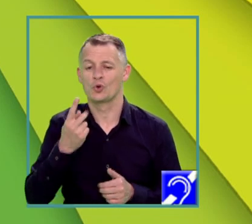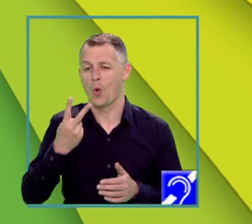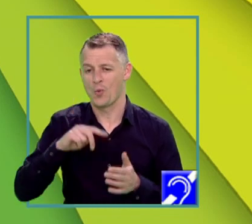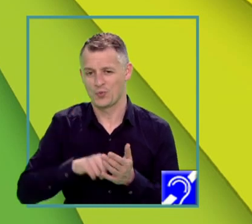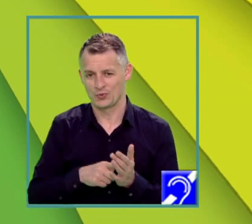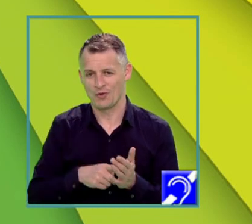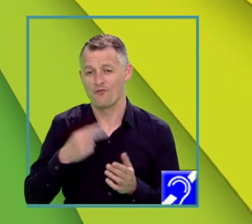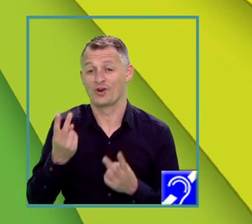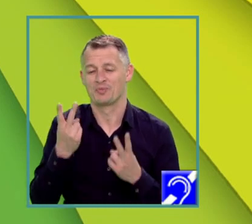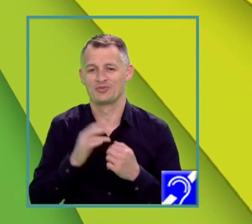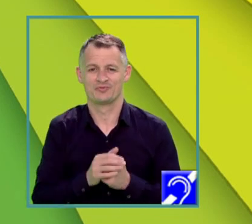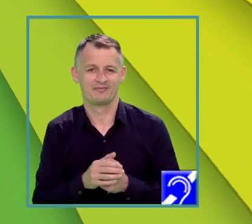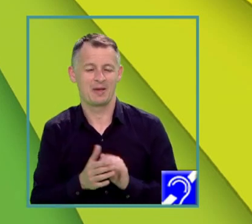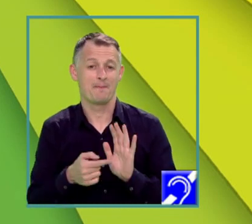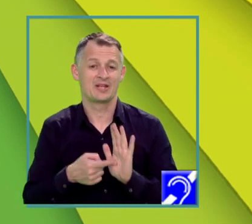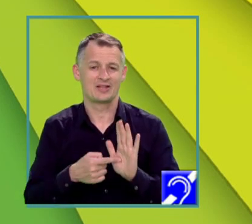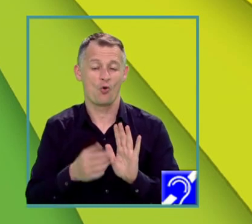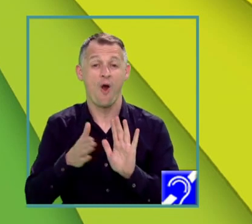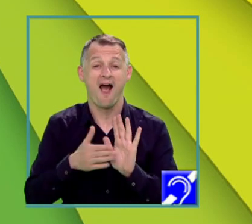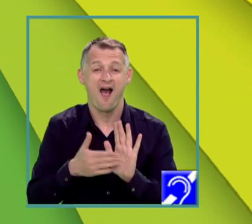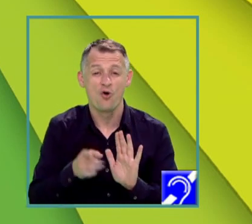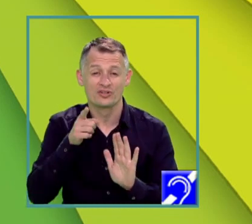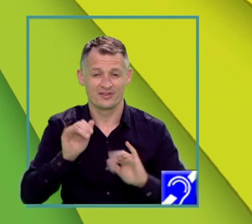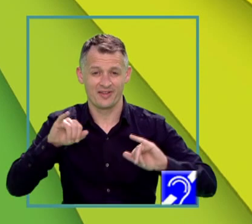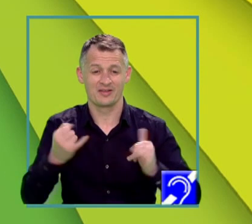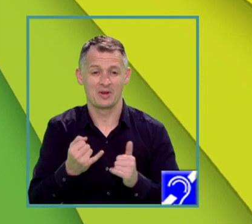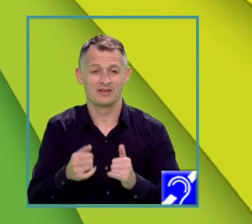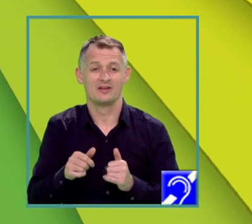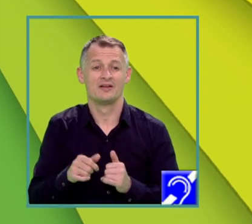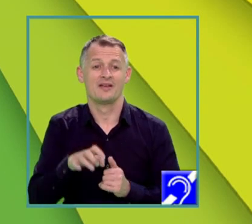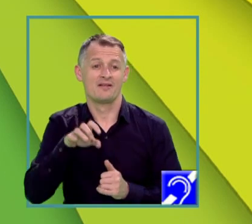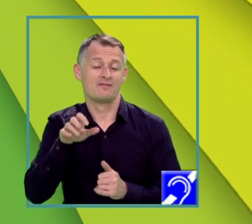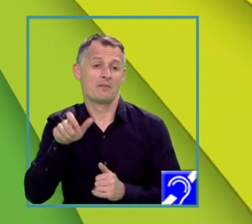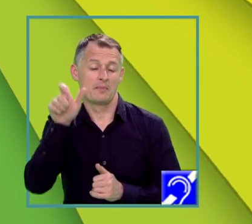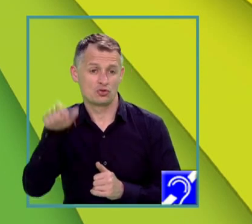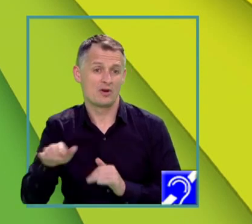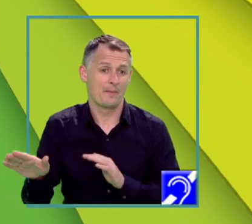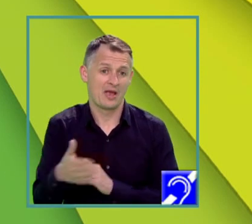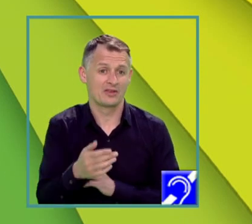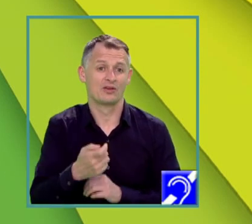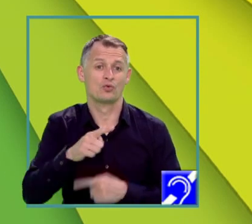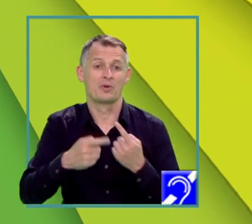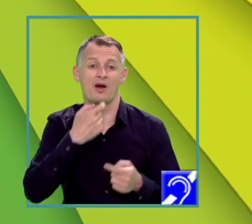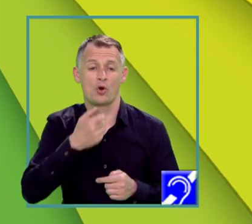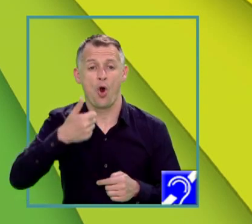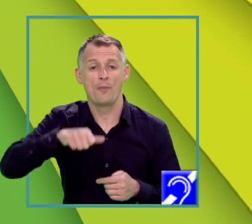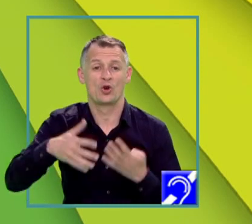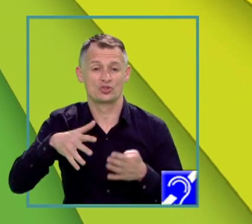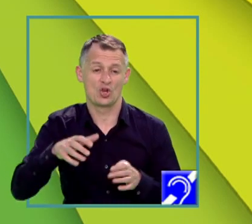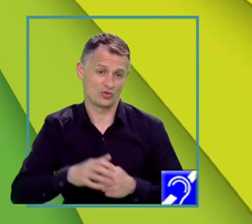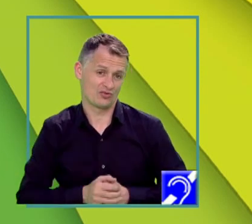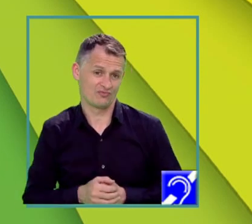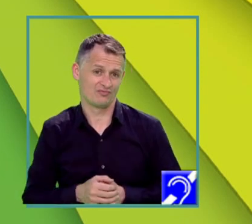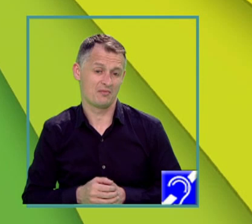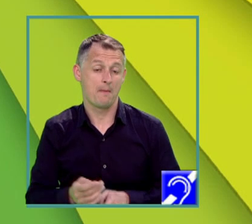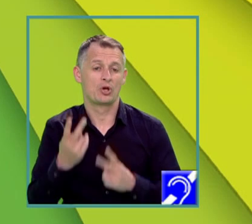puțină punctul patru o cauză a acestui fenomen de emigrare definitivă începând cu 1996 gaura principala